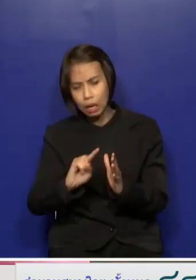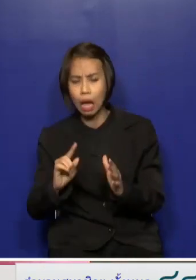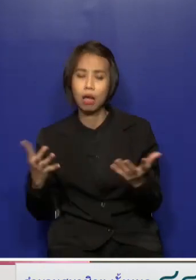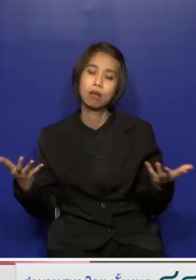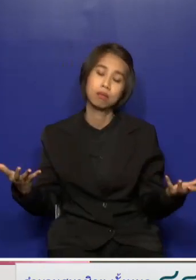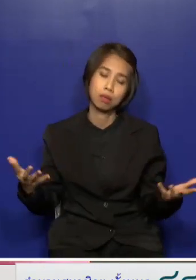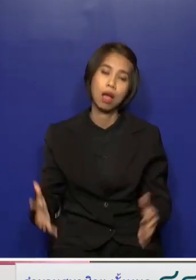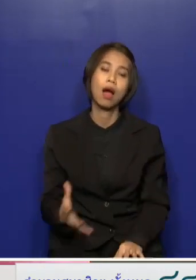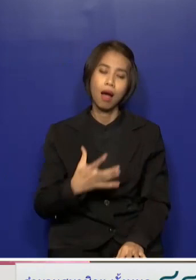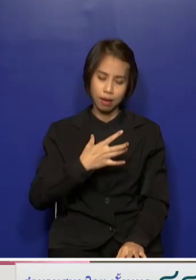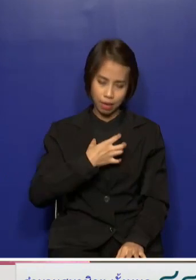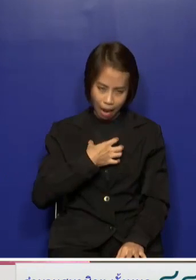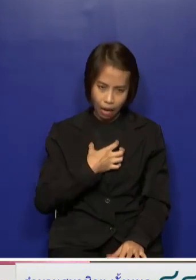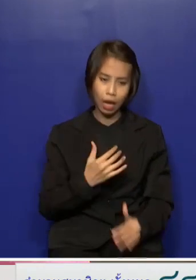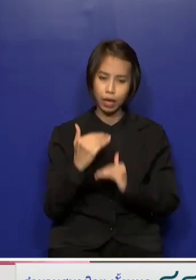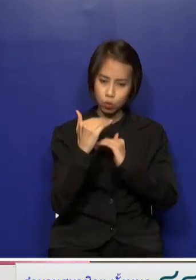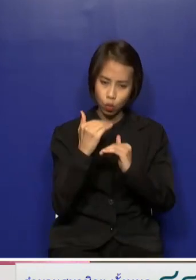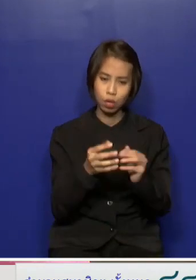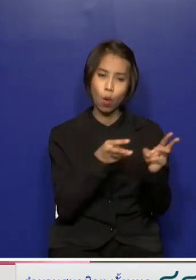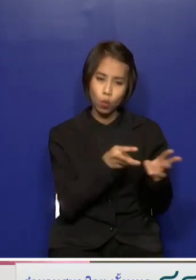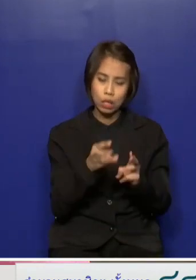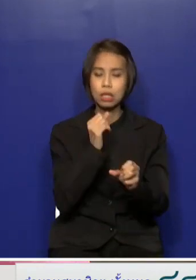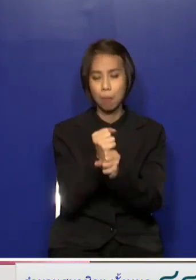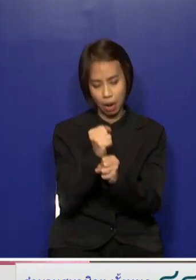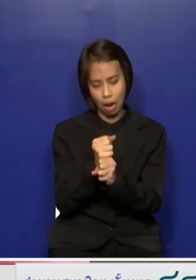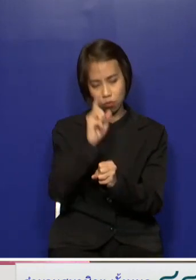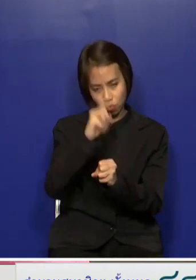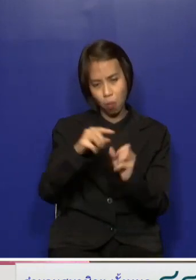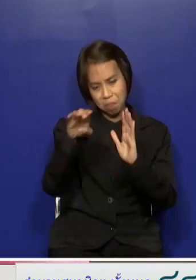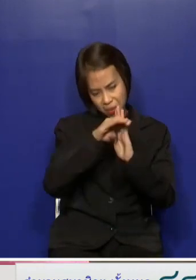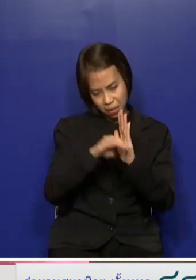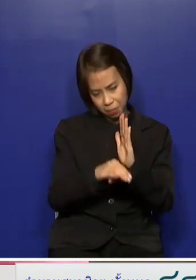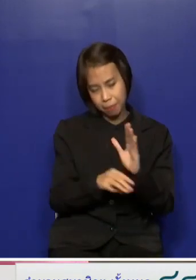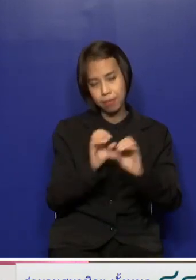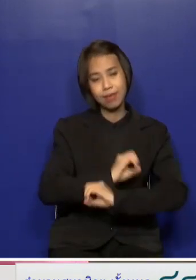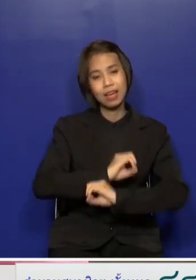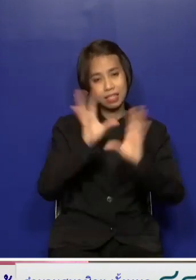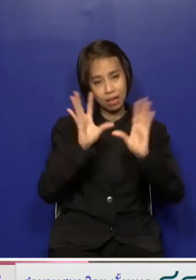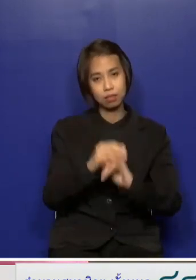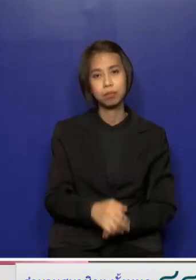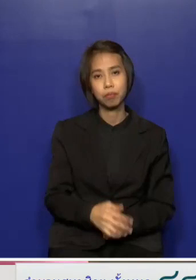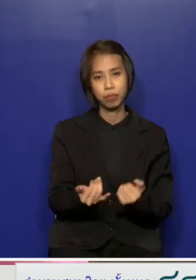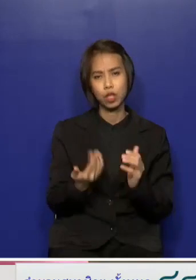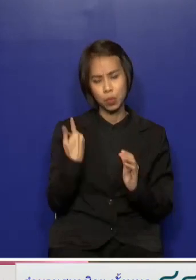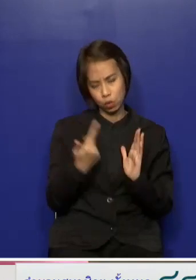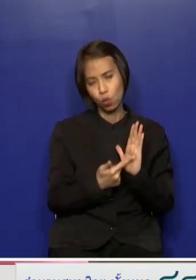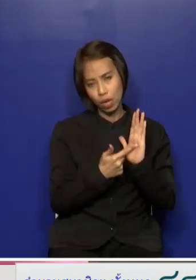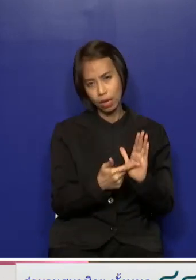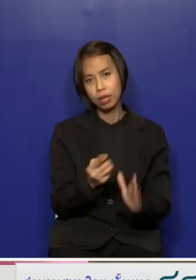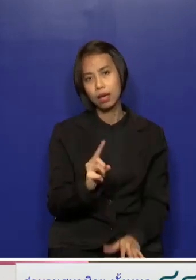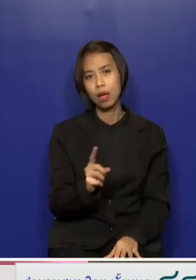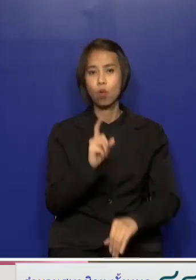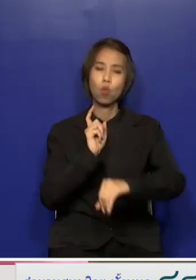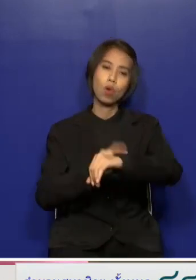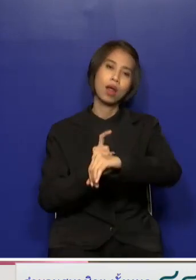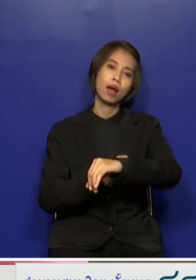ได้กำหนดวิธีการทำงานนะครับลงให้ชัดเจนด้วยผมเชื่อว่ายกตัวอย่างอีกเรื่องนึงครับเวลานะครับ